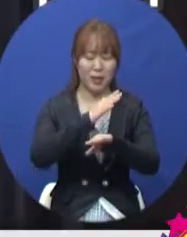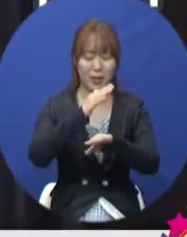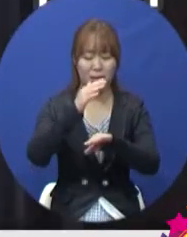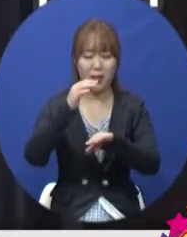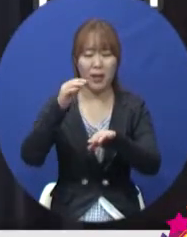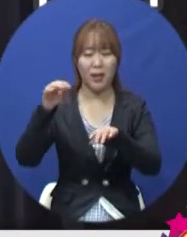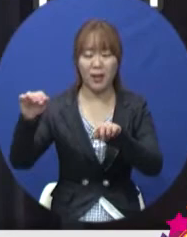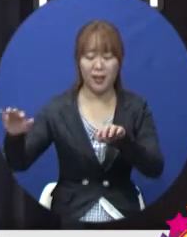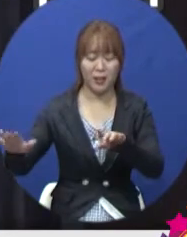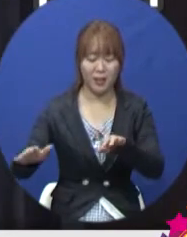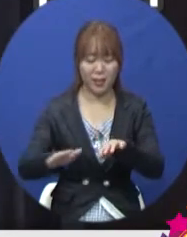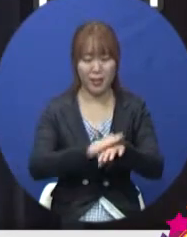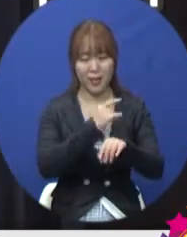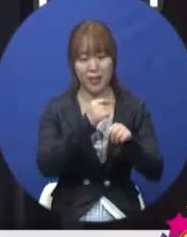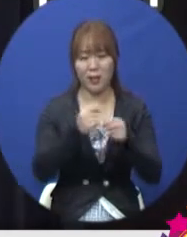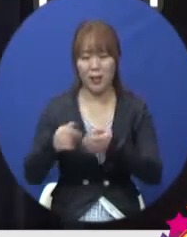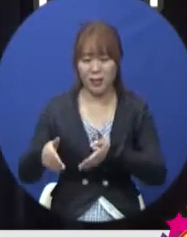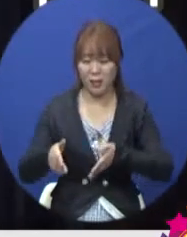파도가